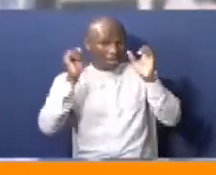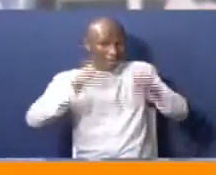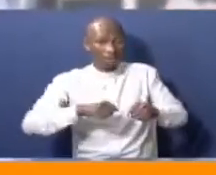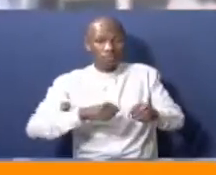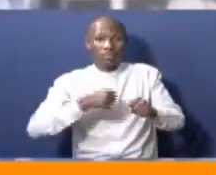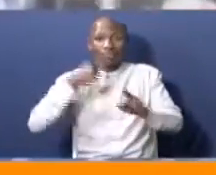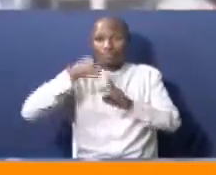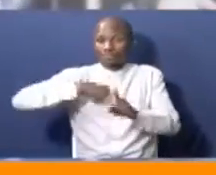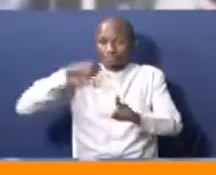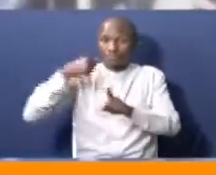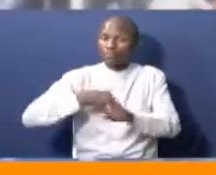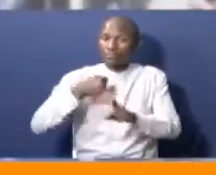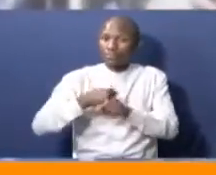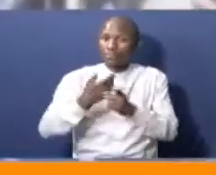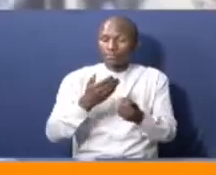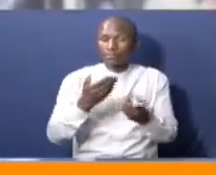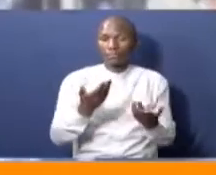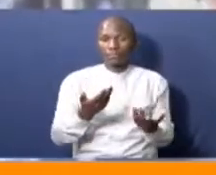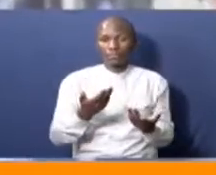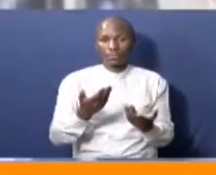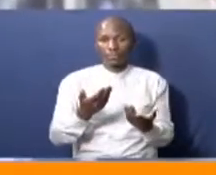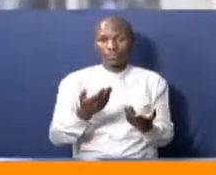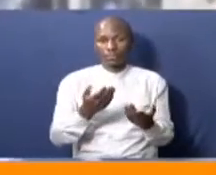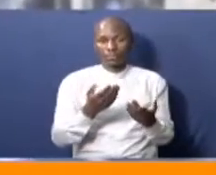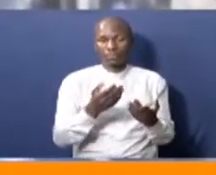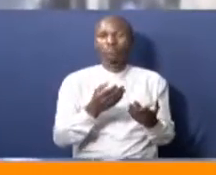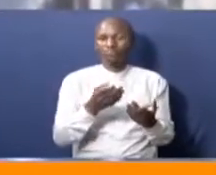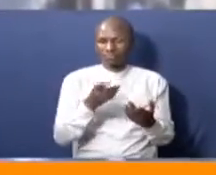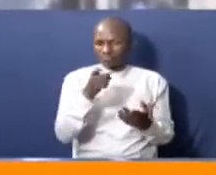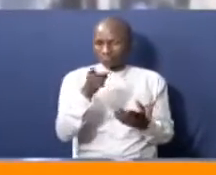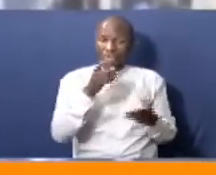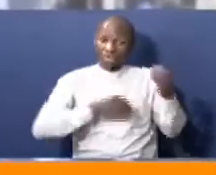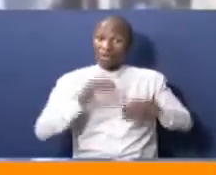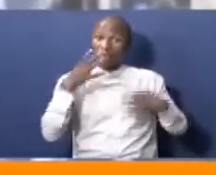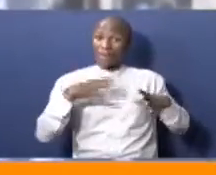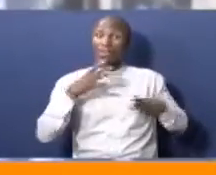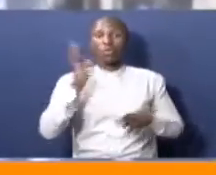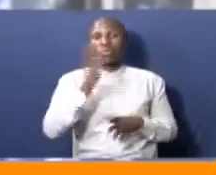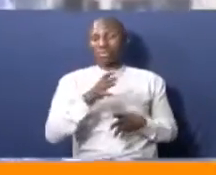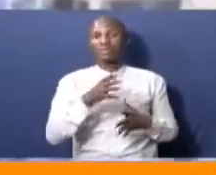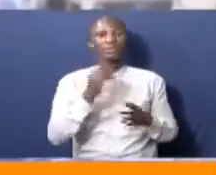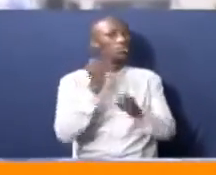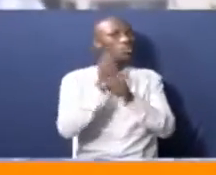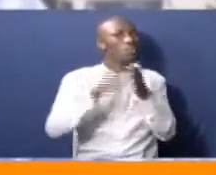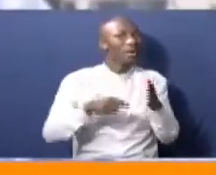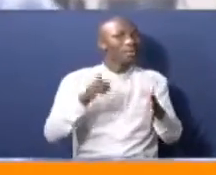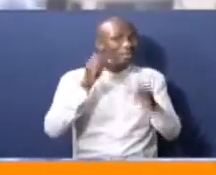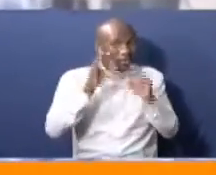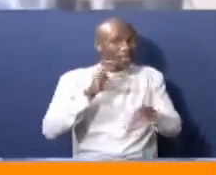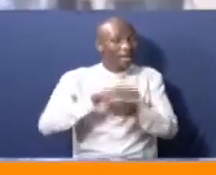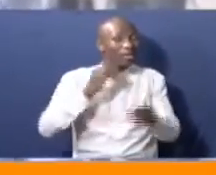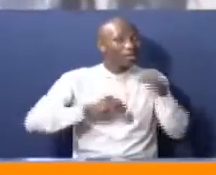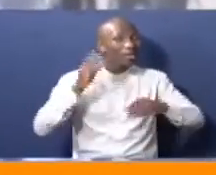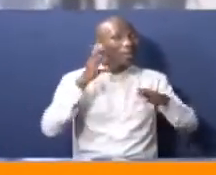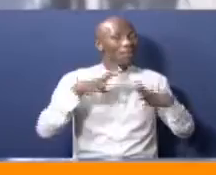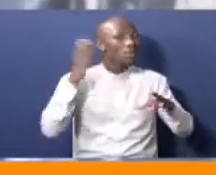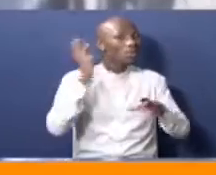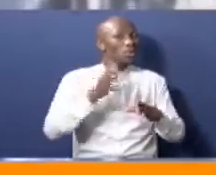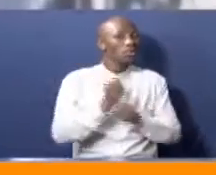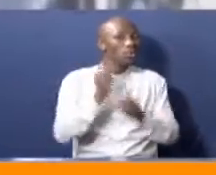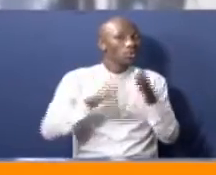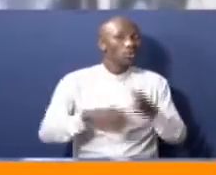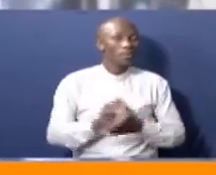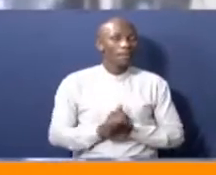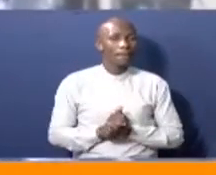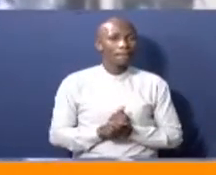ruthlessly with most corrupt individuals. Unajua tutawafanyia nini? Askaru, ndio